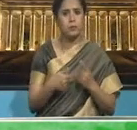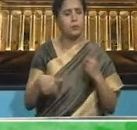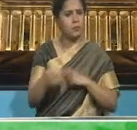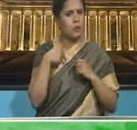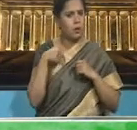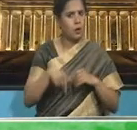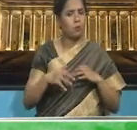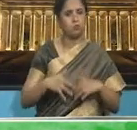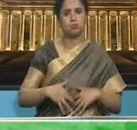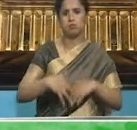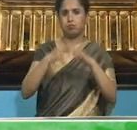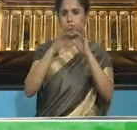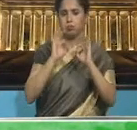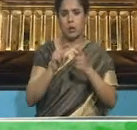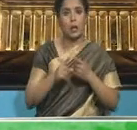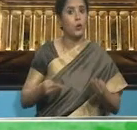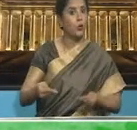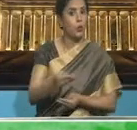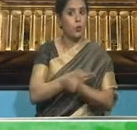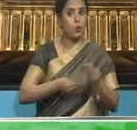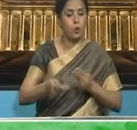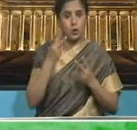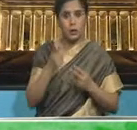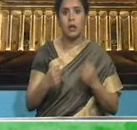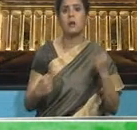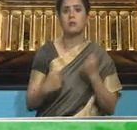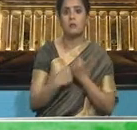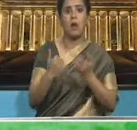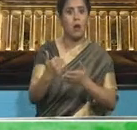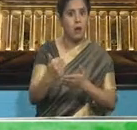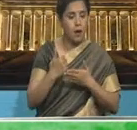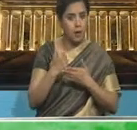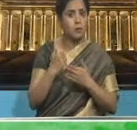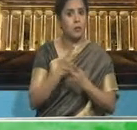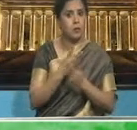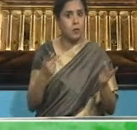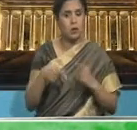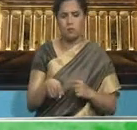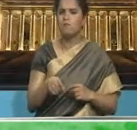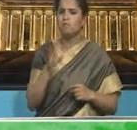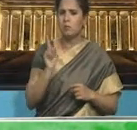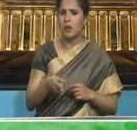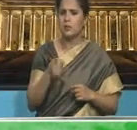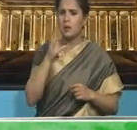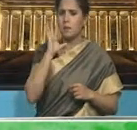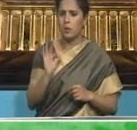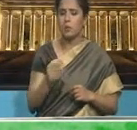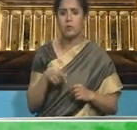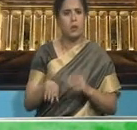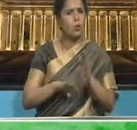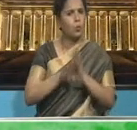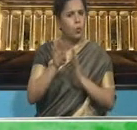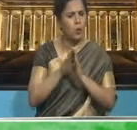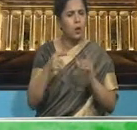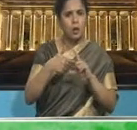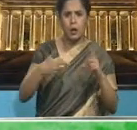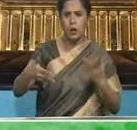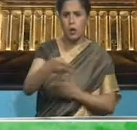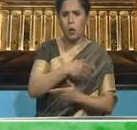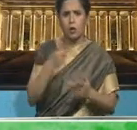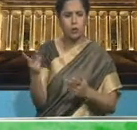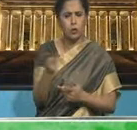हुई अर्थव्यवस्थाओं को सहायता प्रदान करने की आवश्यकता है। विकास और पर्यावरण के